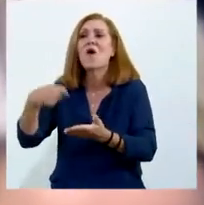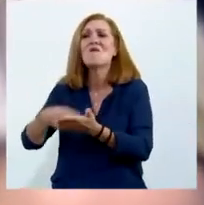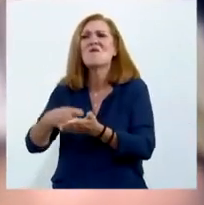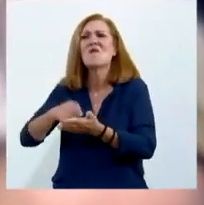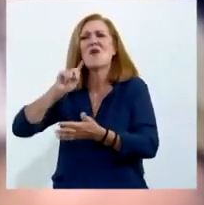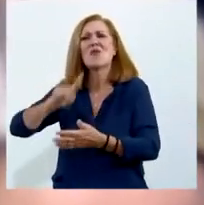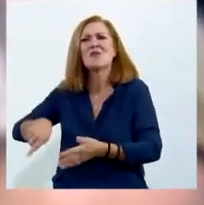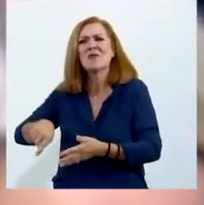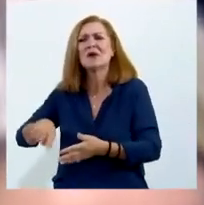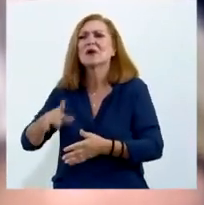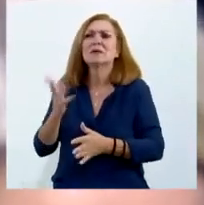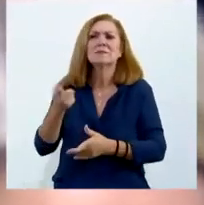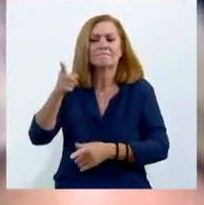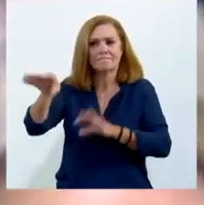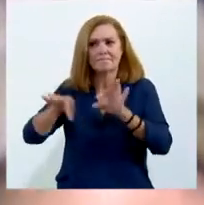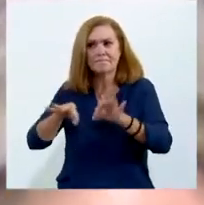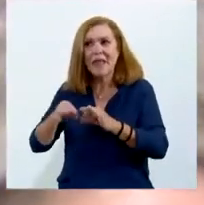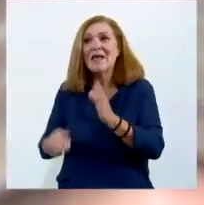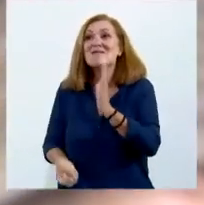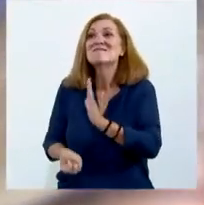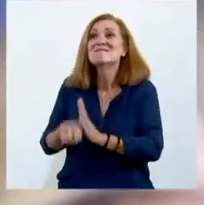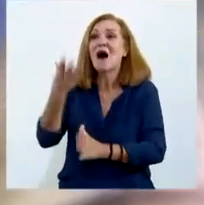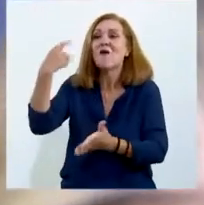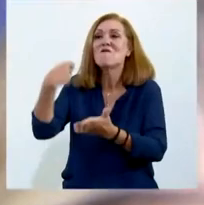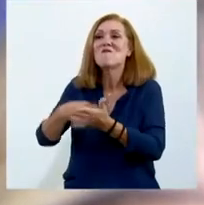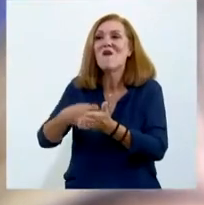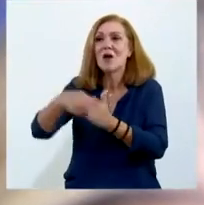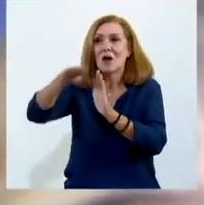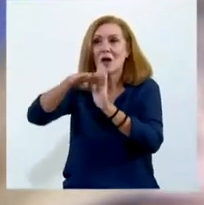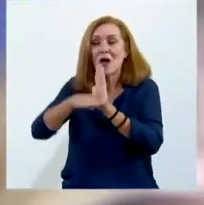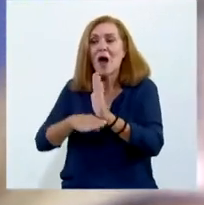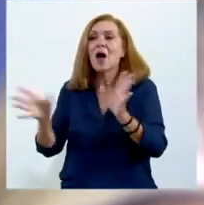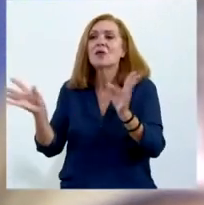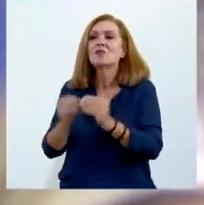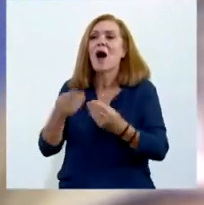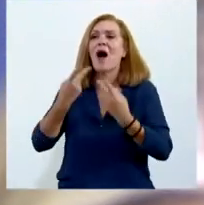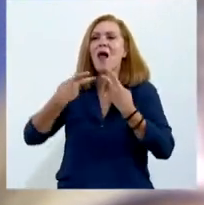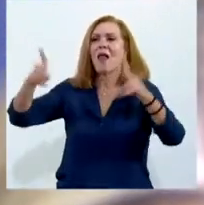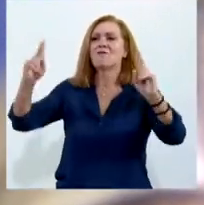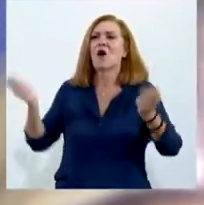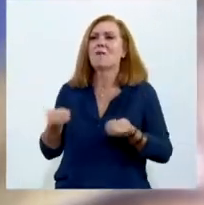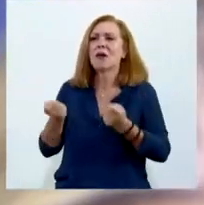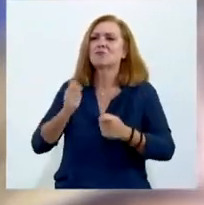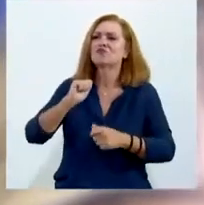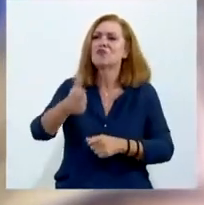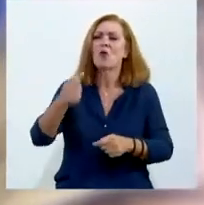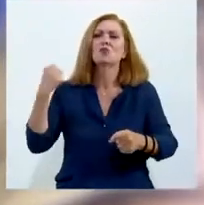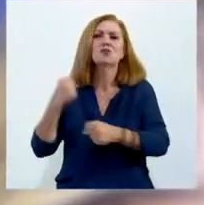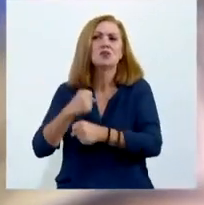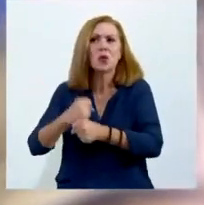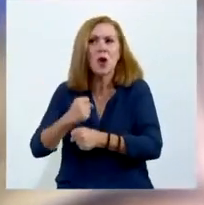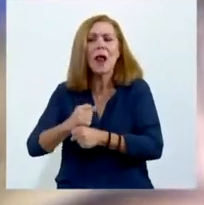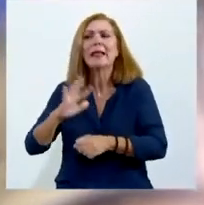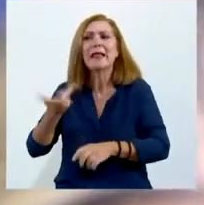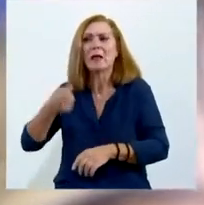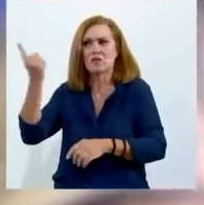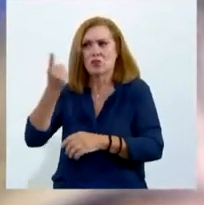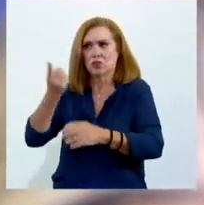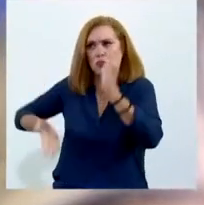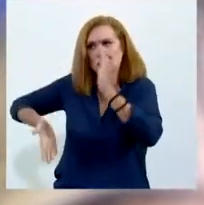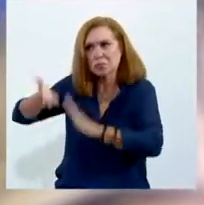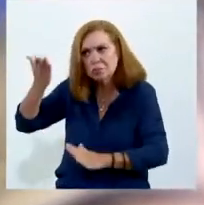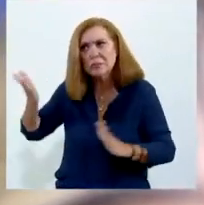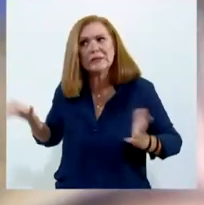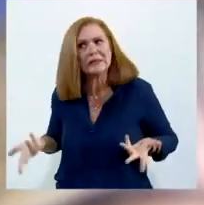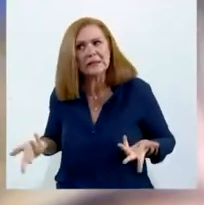φοροδιαφυγής, σχεδιάζεται νέο φορολογικό πλαίσιο για αυτοαπασχολούμενους και ελεύθερους επαγγελματίες και με αυξημένους συντελεστές?